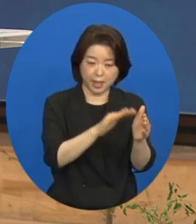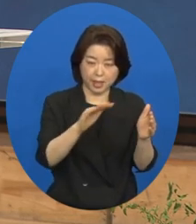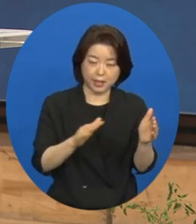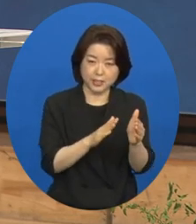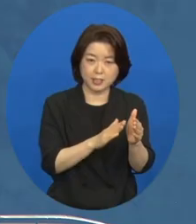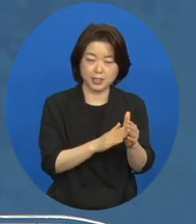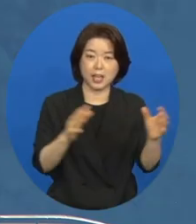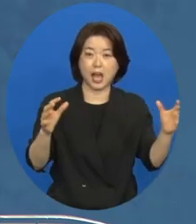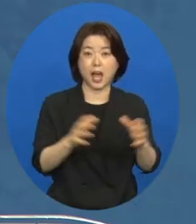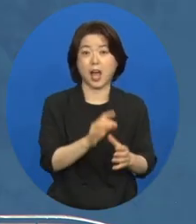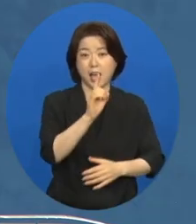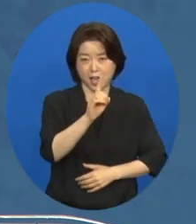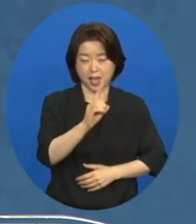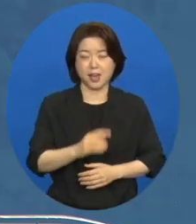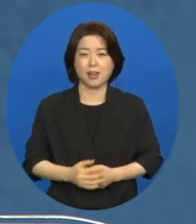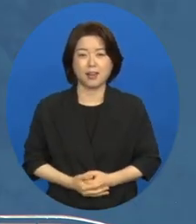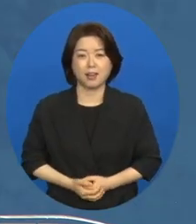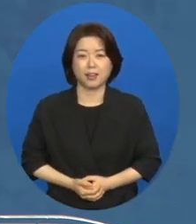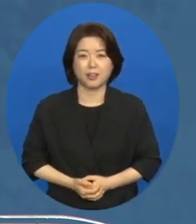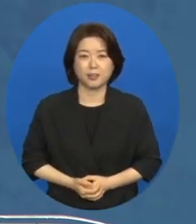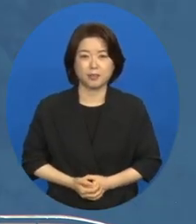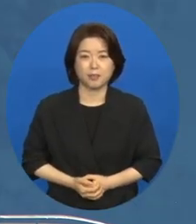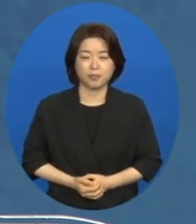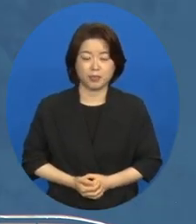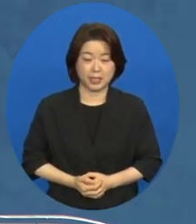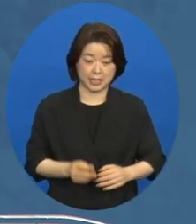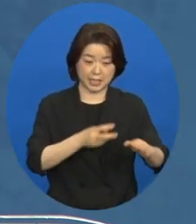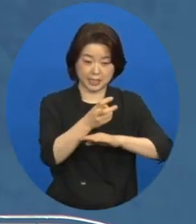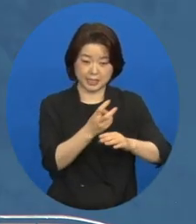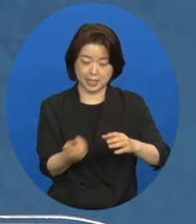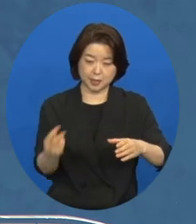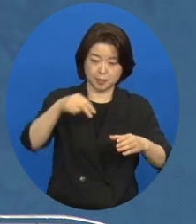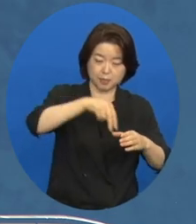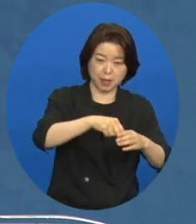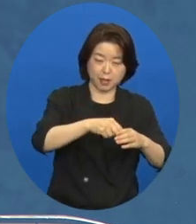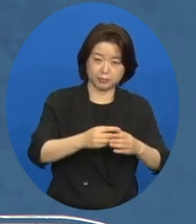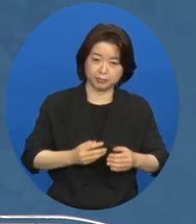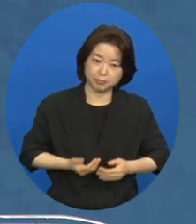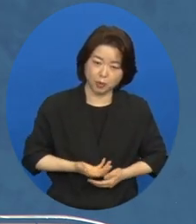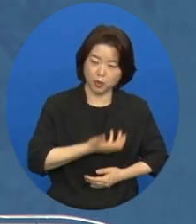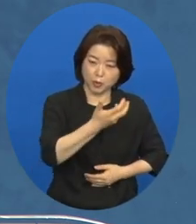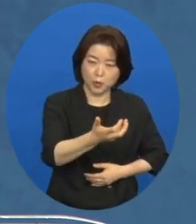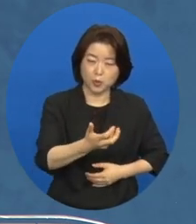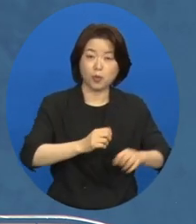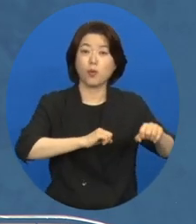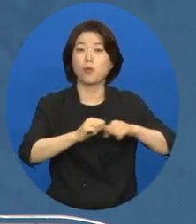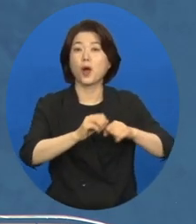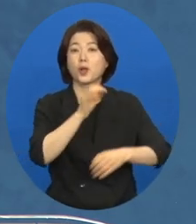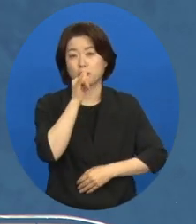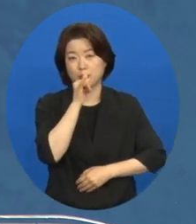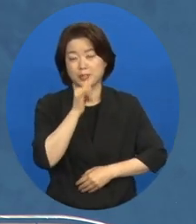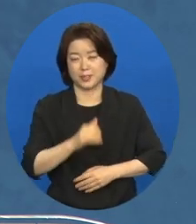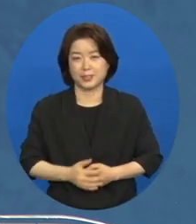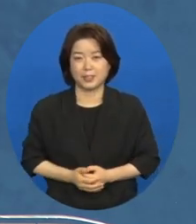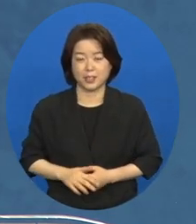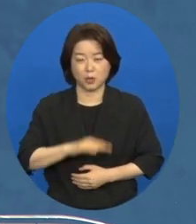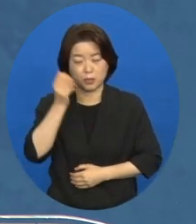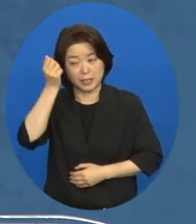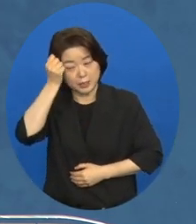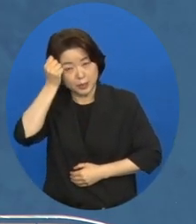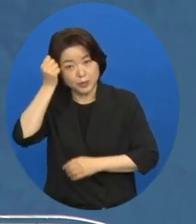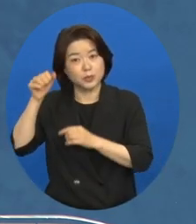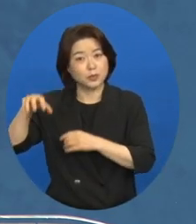돼서 이제 한 차로 이동하며 조별 활동을 하는 그런 시간이었습니다. 저희들 숙소가